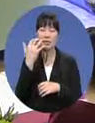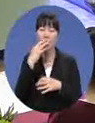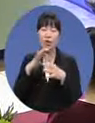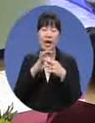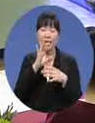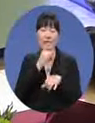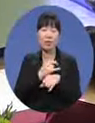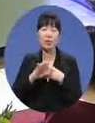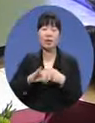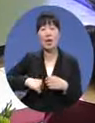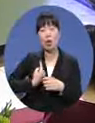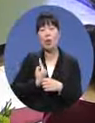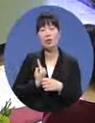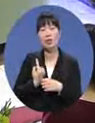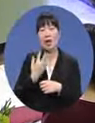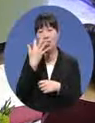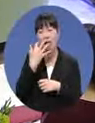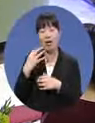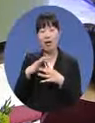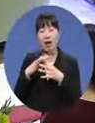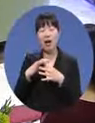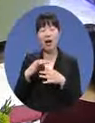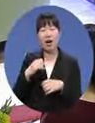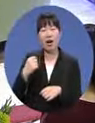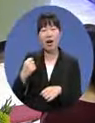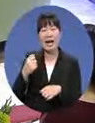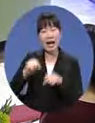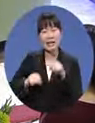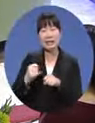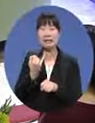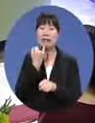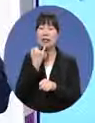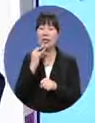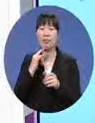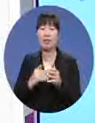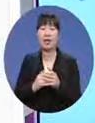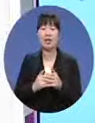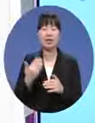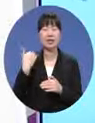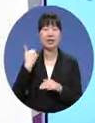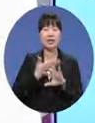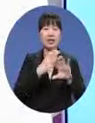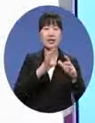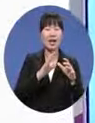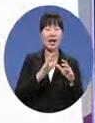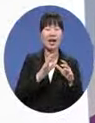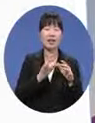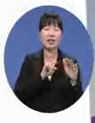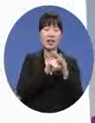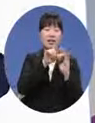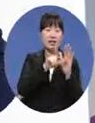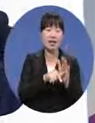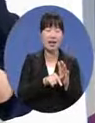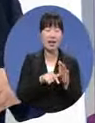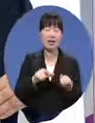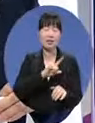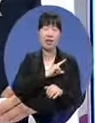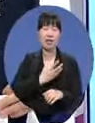할 수도 있어요. 그건 철량한 것도 아니고 아무것도 아니에요. 제가 어디 갔을 때 외국에 토론토 갔을 때 제일 쇼킹한